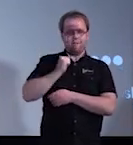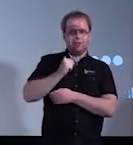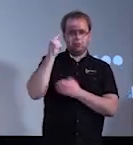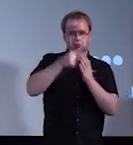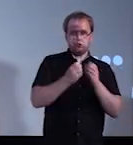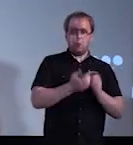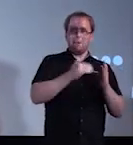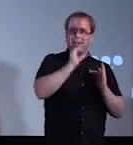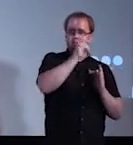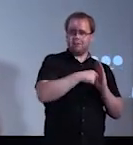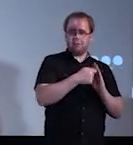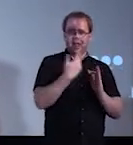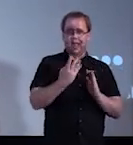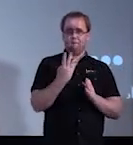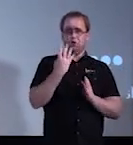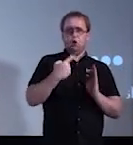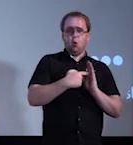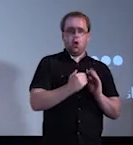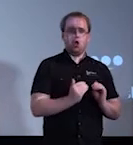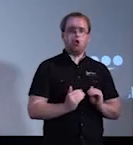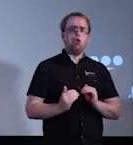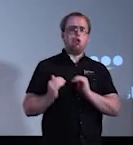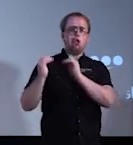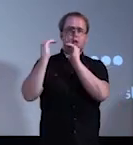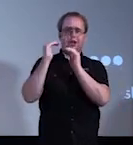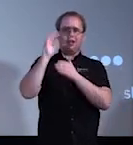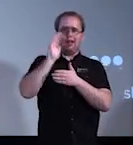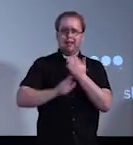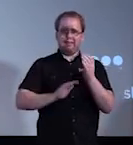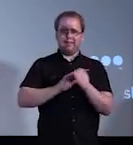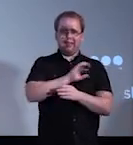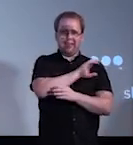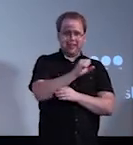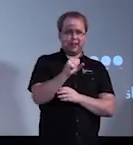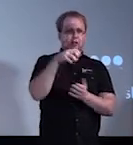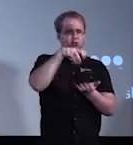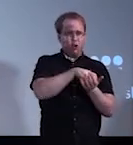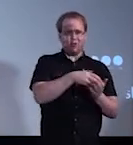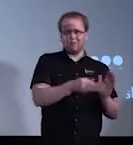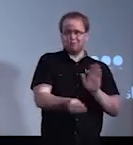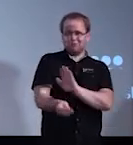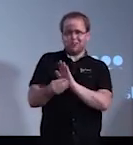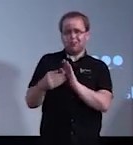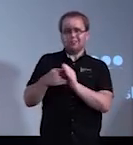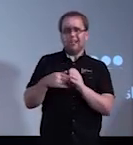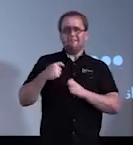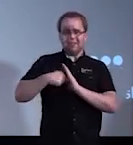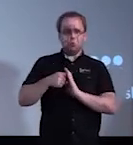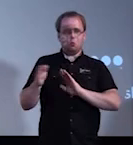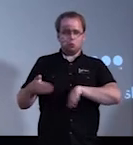film, är mer än 4 gånger så stora som hela statens bidrag till filmproduktionen idag. Och